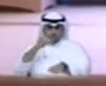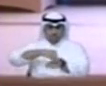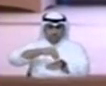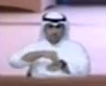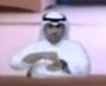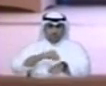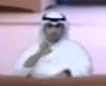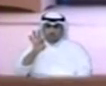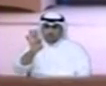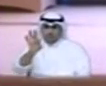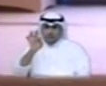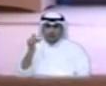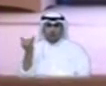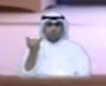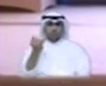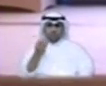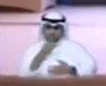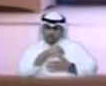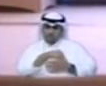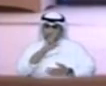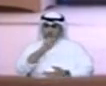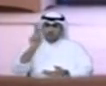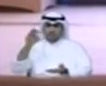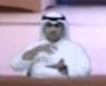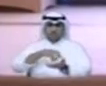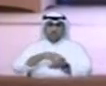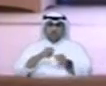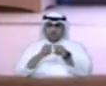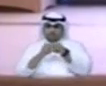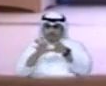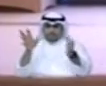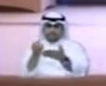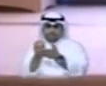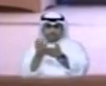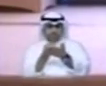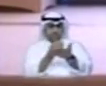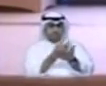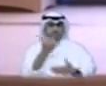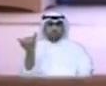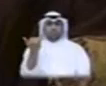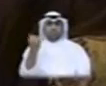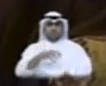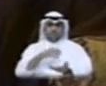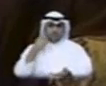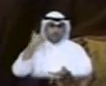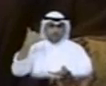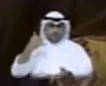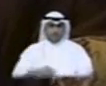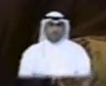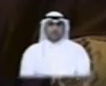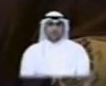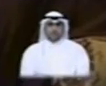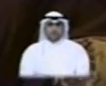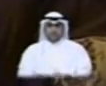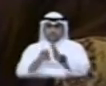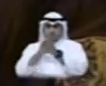إلى مرجعياتنا في بلداننا لتعميمها على المناهج التربوية في بلداننا. إذن تطوير